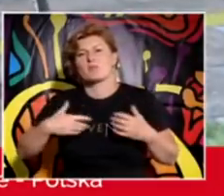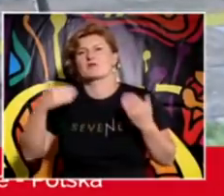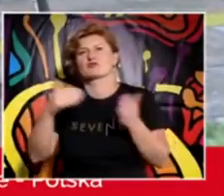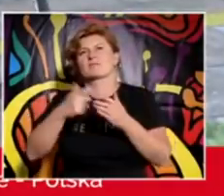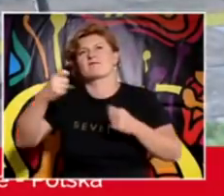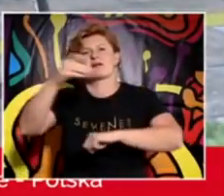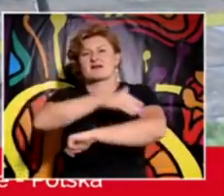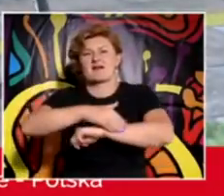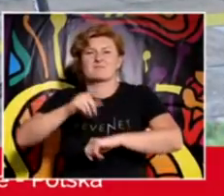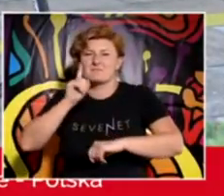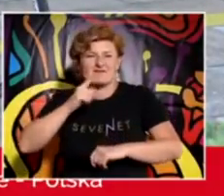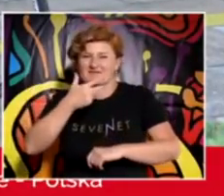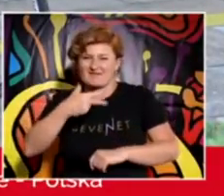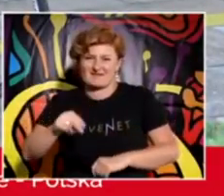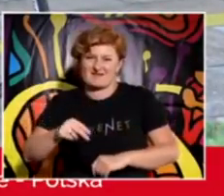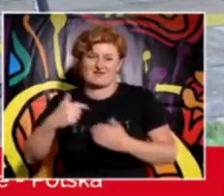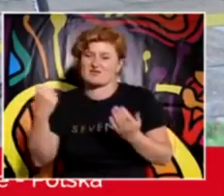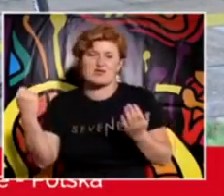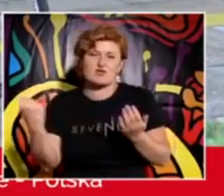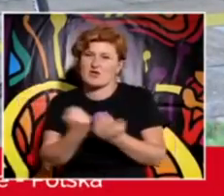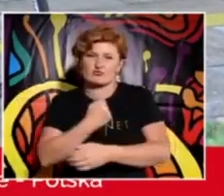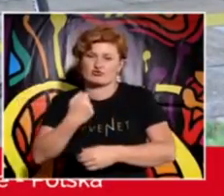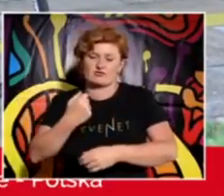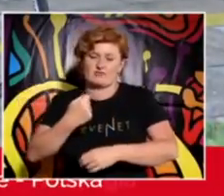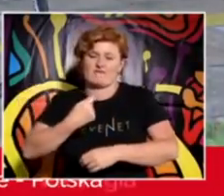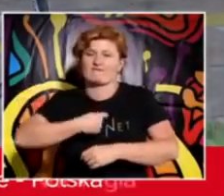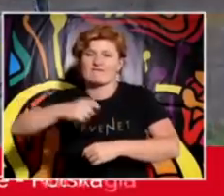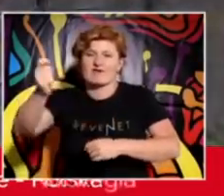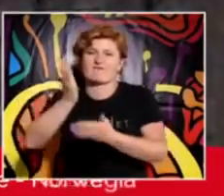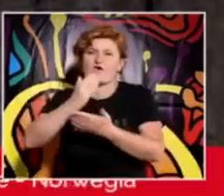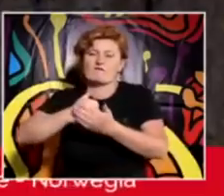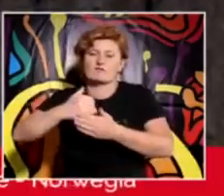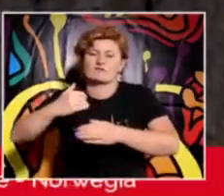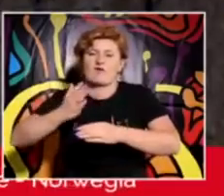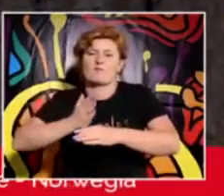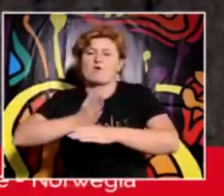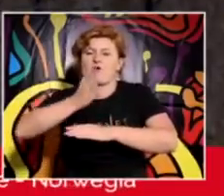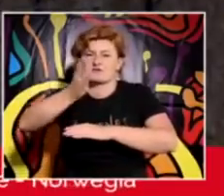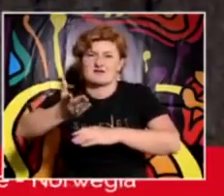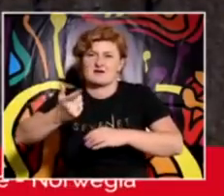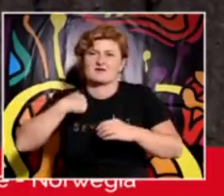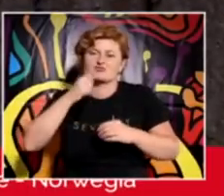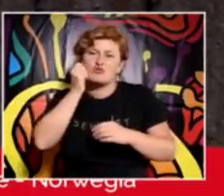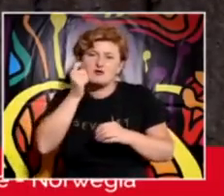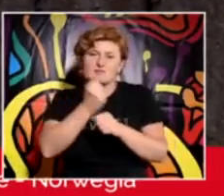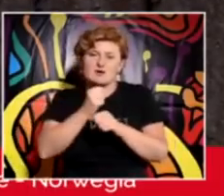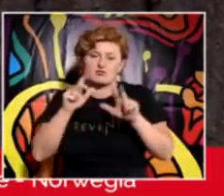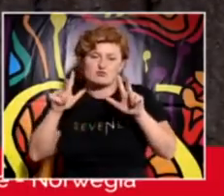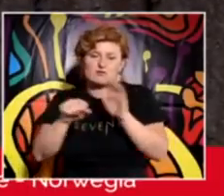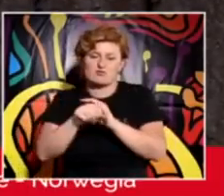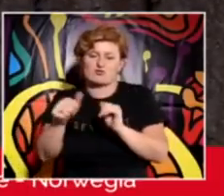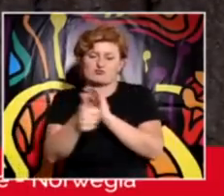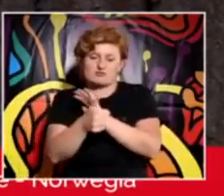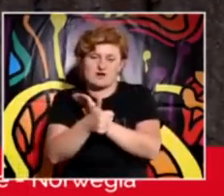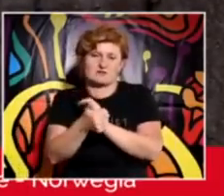naprawdę nawet nie musimy przekraczać granicy województwa. No my też pracujemy na co dzień od 8 do 16, od poniedziałku do piątku,